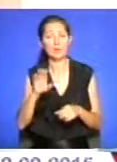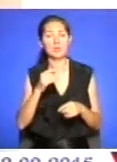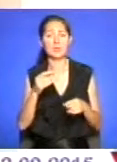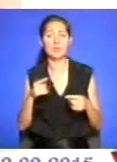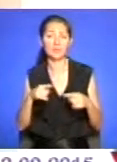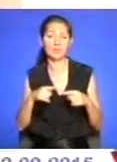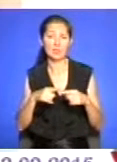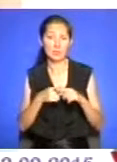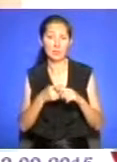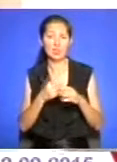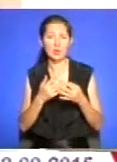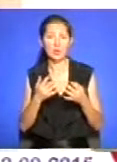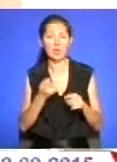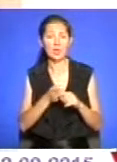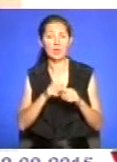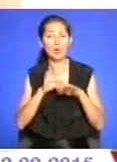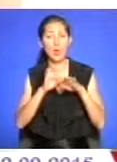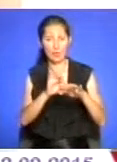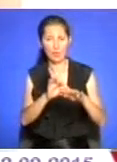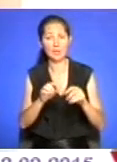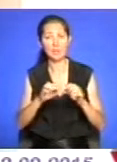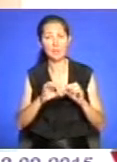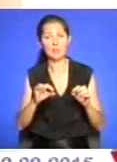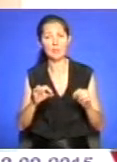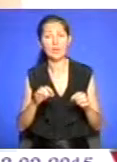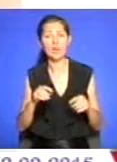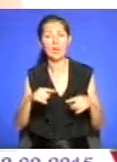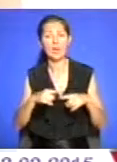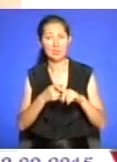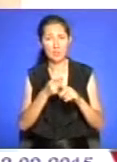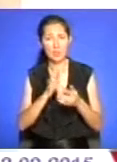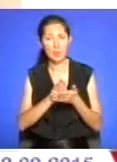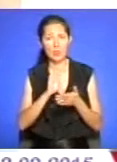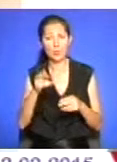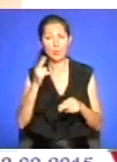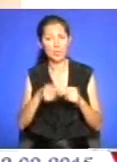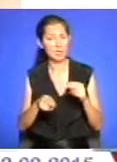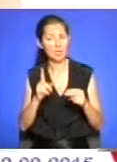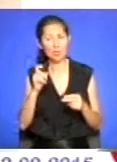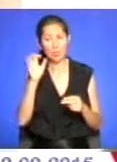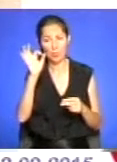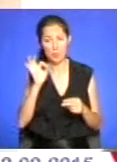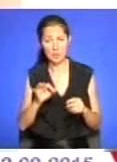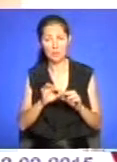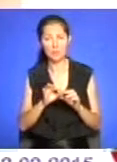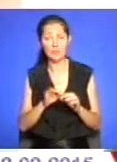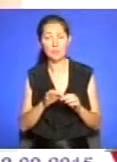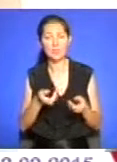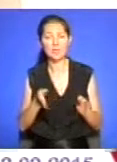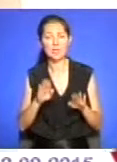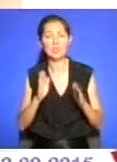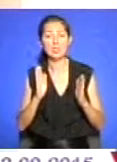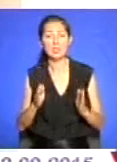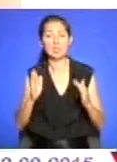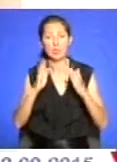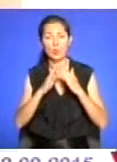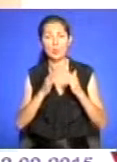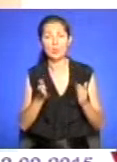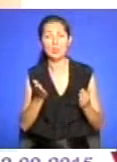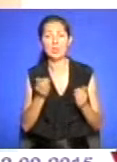на перинатальний центр. Значить, інженерія повинна бути закінчена 100%, залишається тільки корпус, де